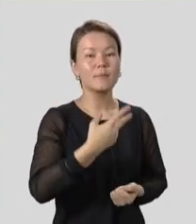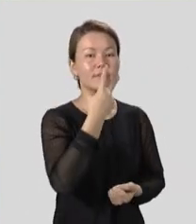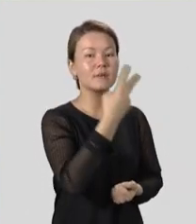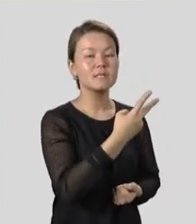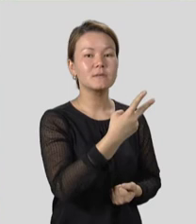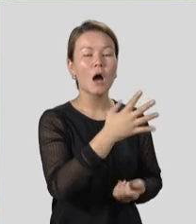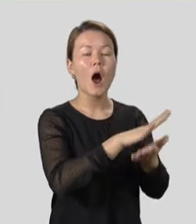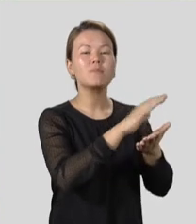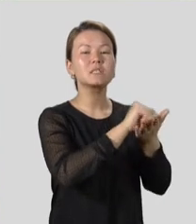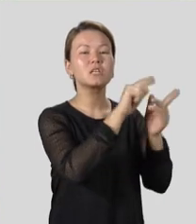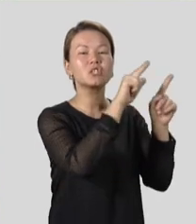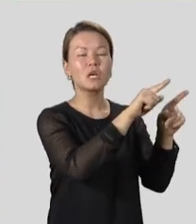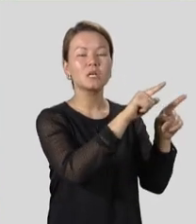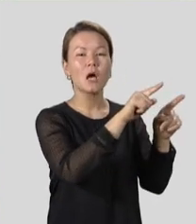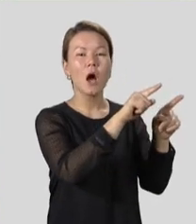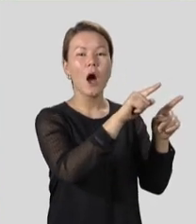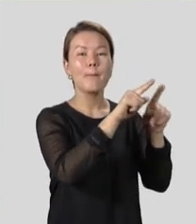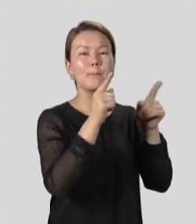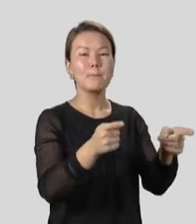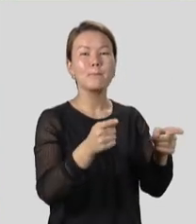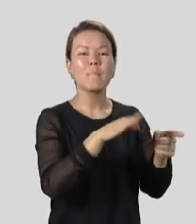видим обозначение промежутка.